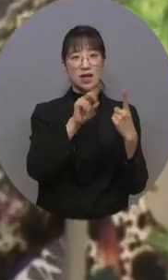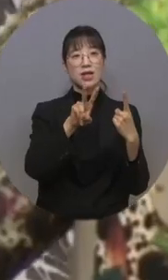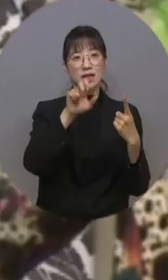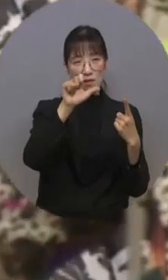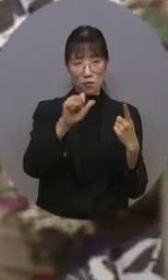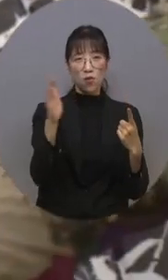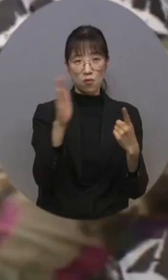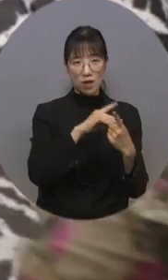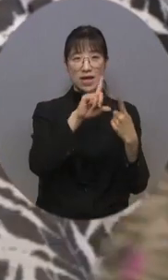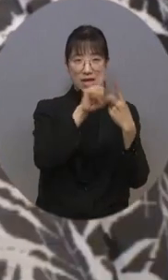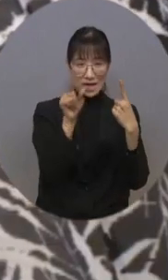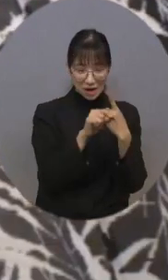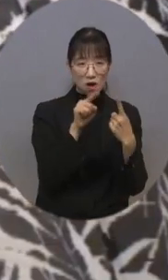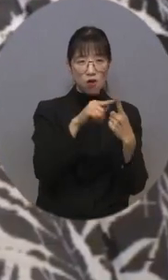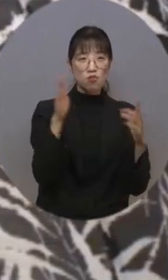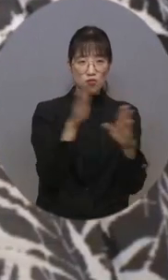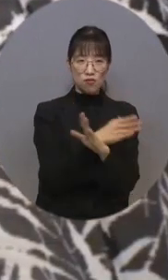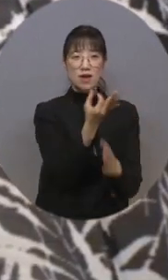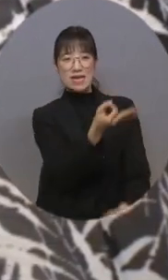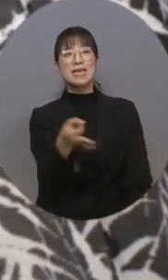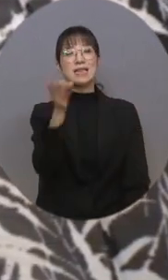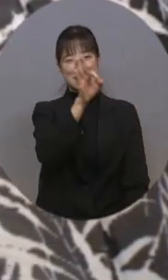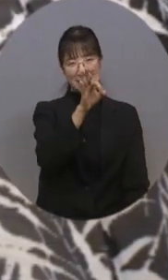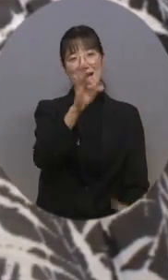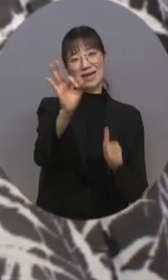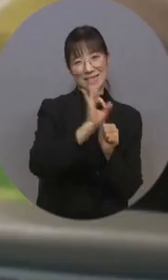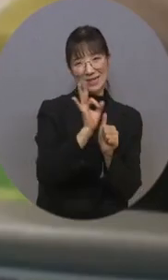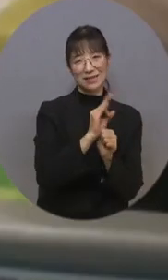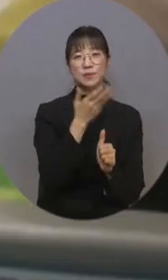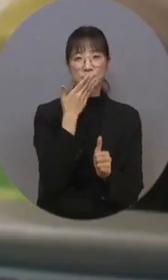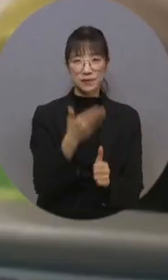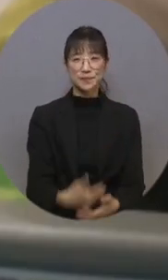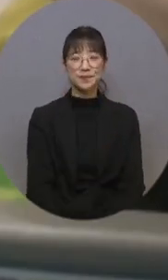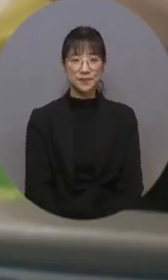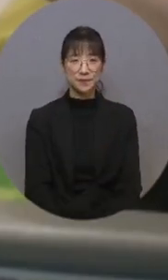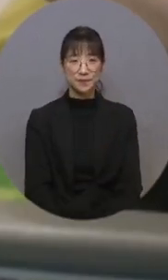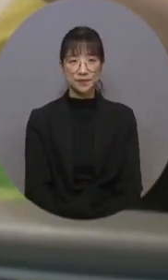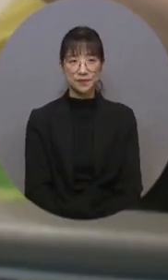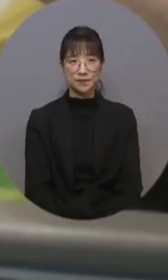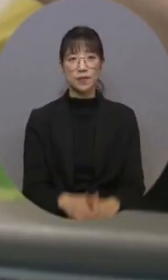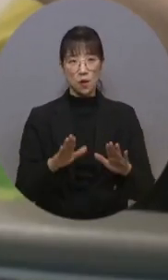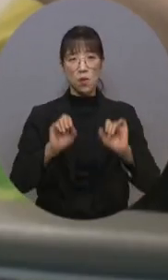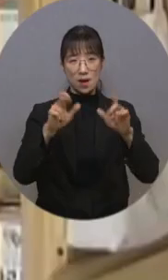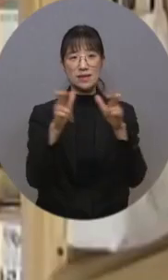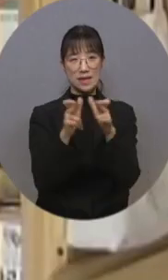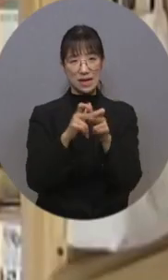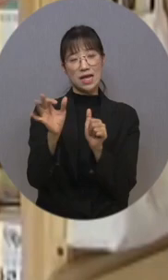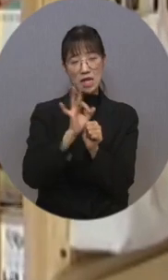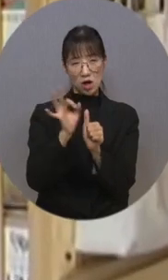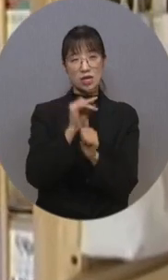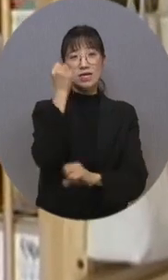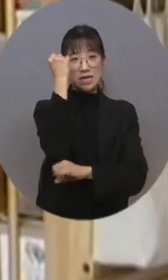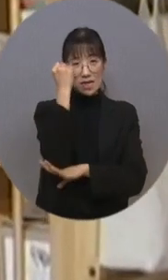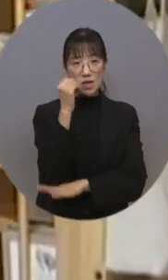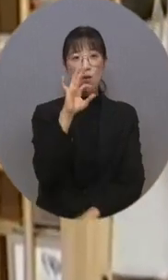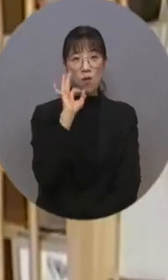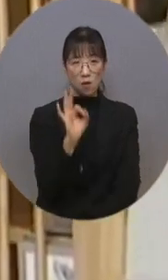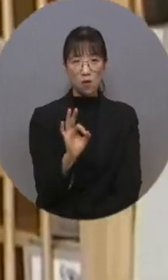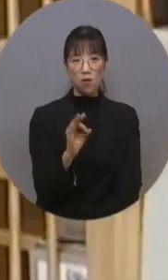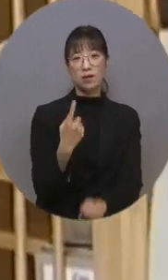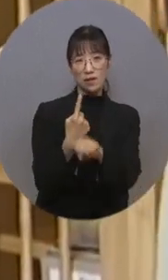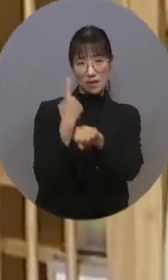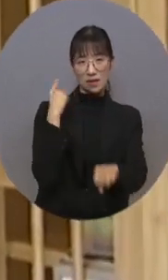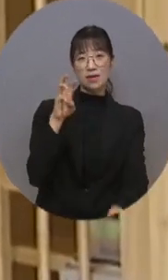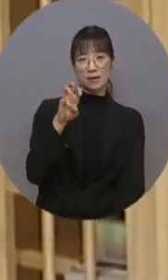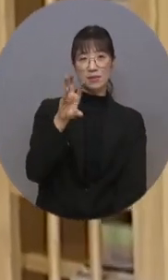25일 1월 급여분부터 인상된 기초연금액을 받게 됩니다. 올해 장애인연금 기초급여액도